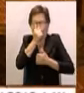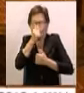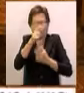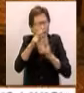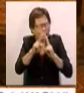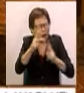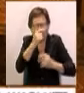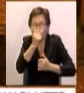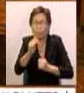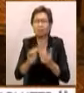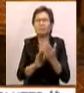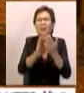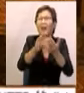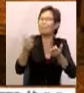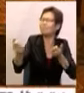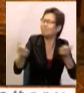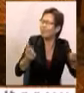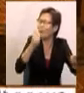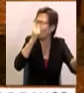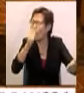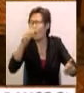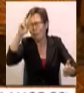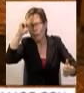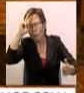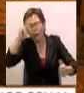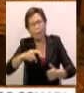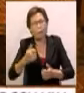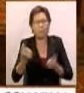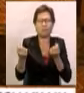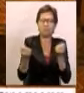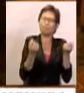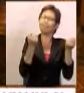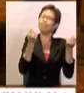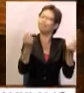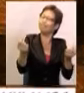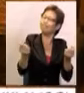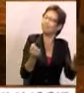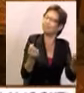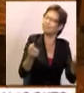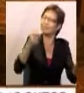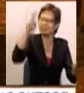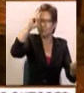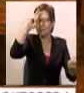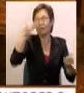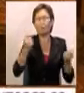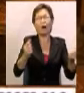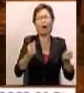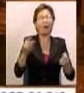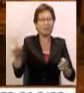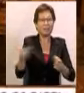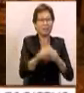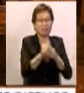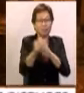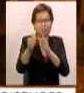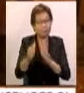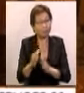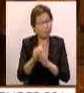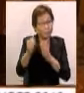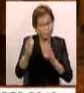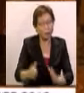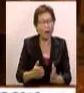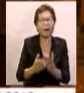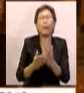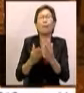mendalam terhadap kereta kerap dilihat memandu sendiri kereta beliau yang disifatkan sebagai kepimpinan